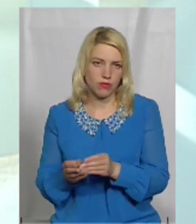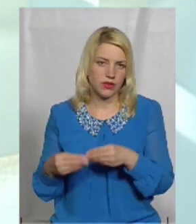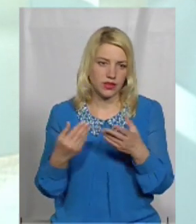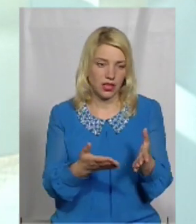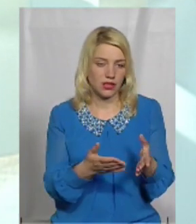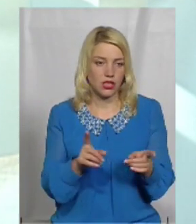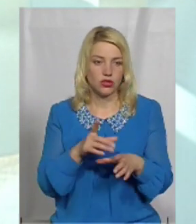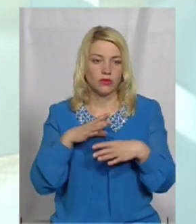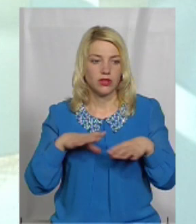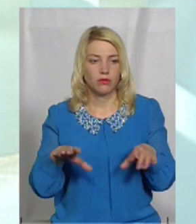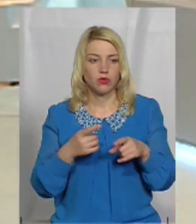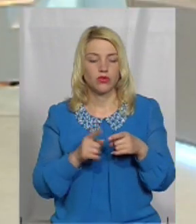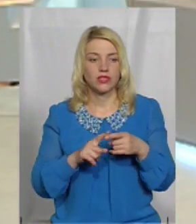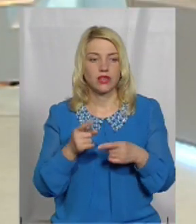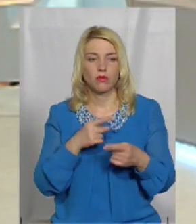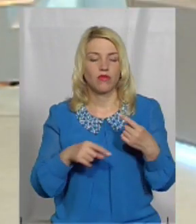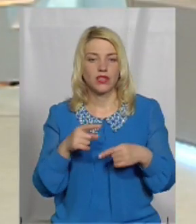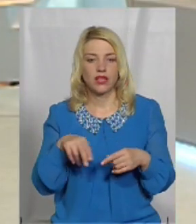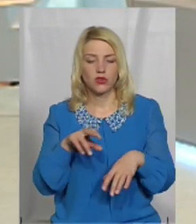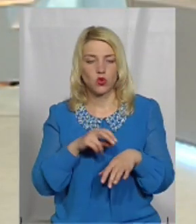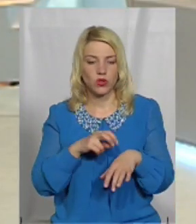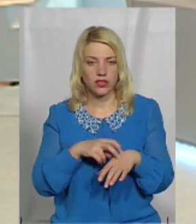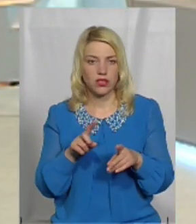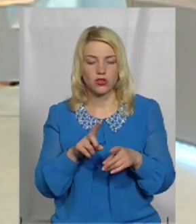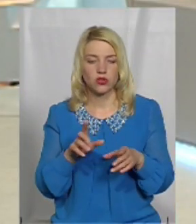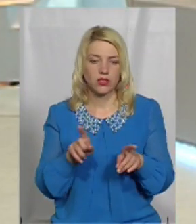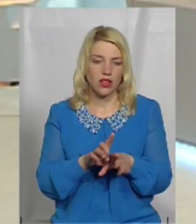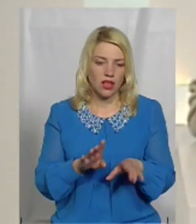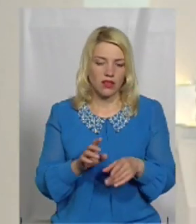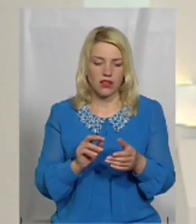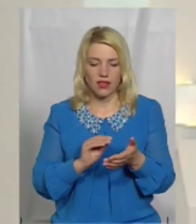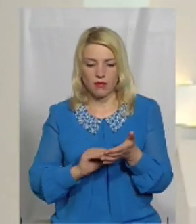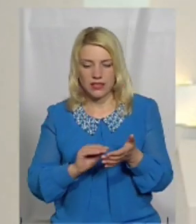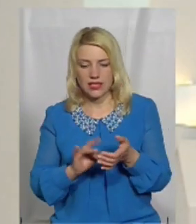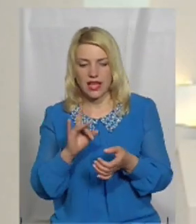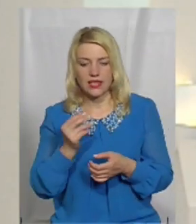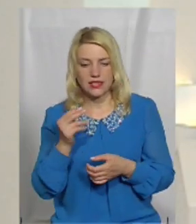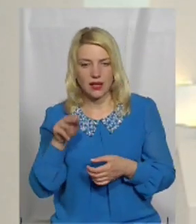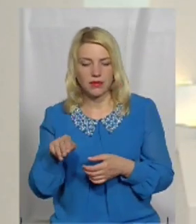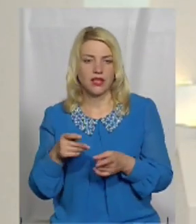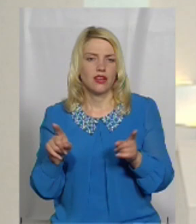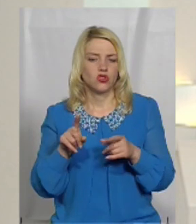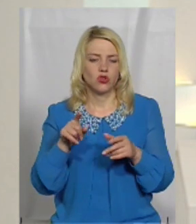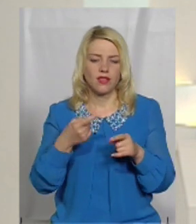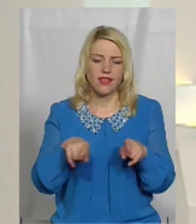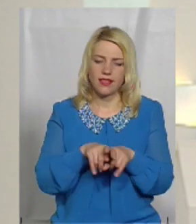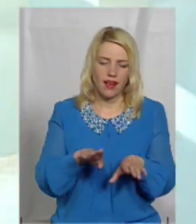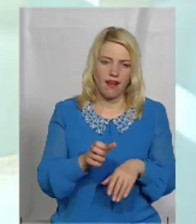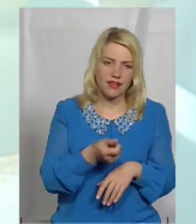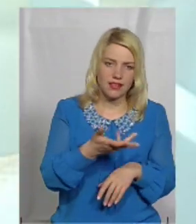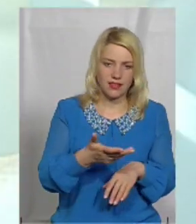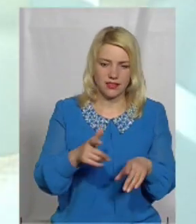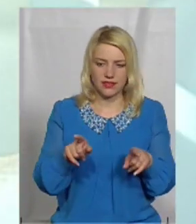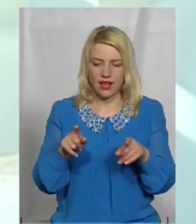було оцих повертань до лікаря, що не так виписаний рецепт, не в тій кількості, не в тій дозі, або взагалі